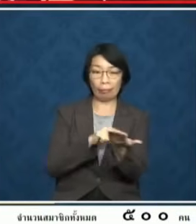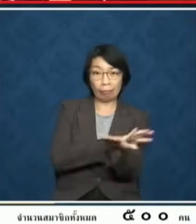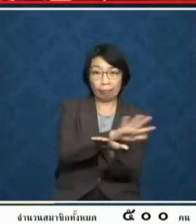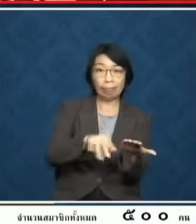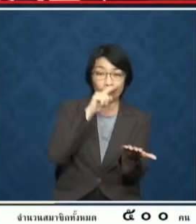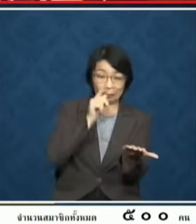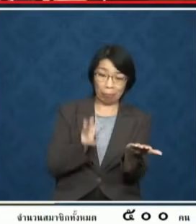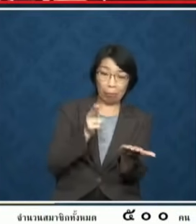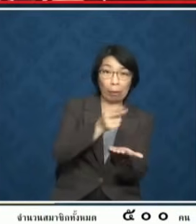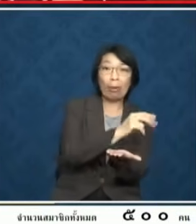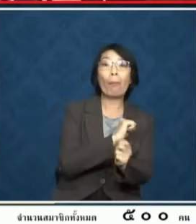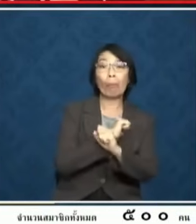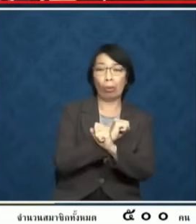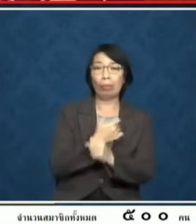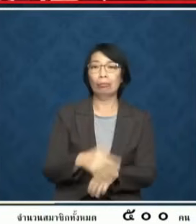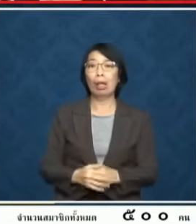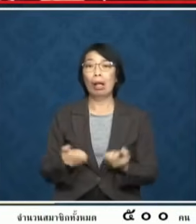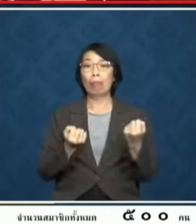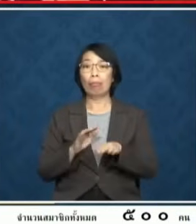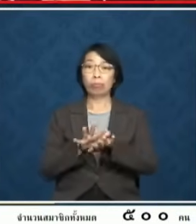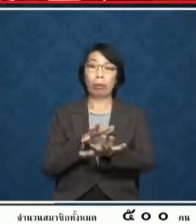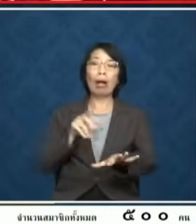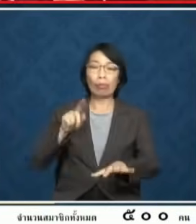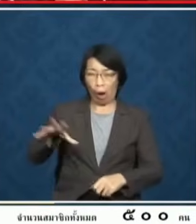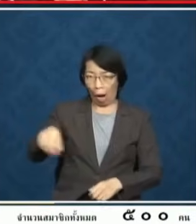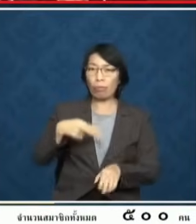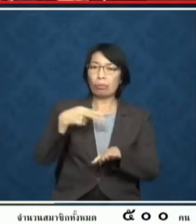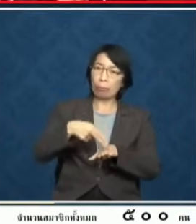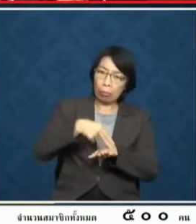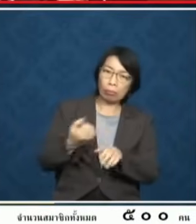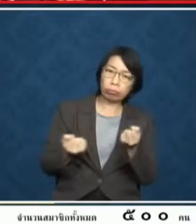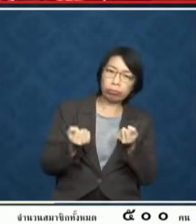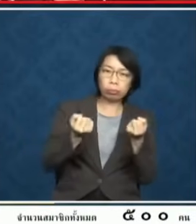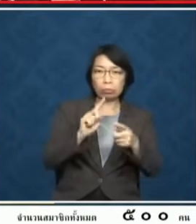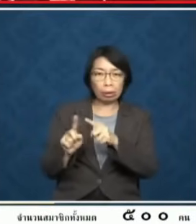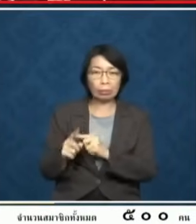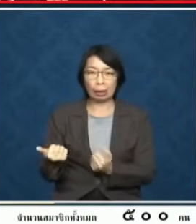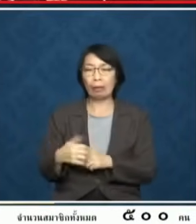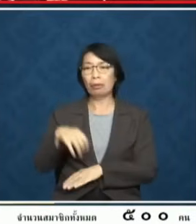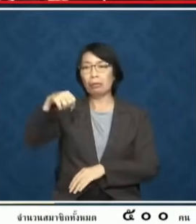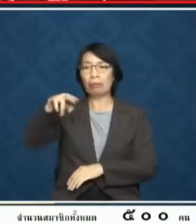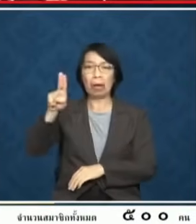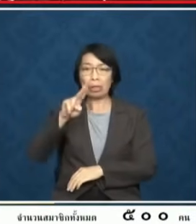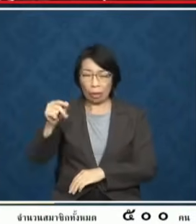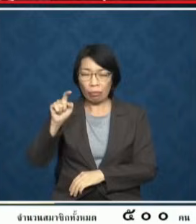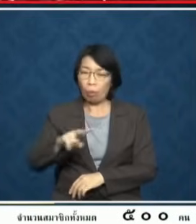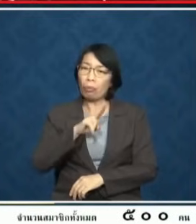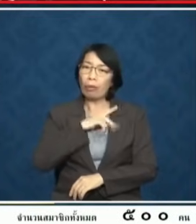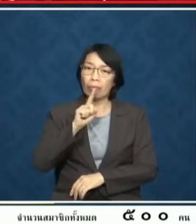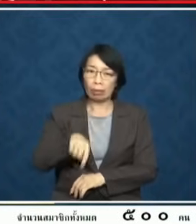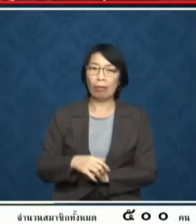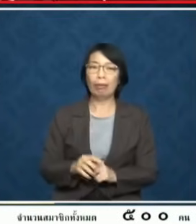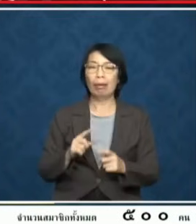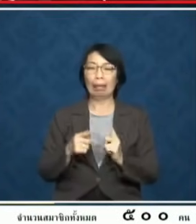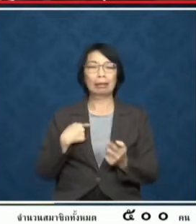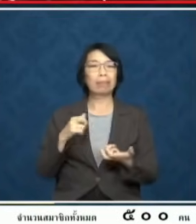สามารถเคลื่อนทัพได้ถ้าไม่มีน้ำมันและทหารทัพเองก็ไม่สามารถดำเนินงานได้ถ้าไม่มีไฟฟ้าและดิฉันเองก็